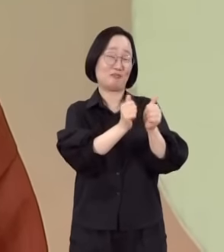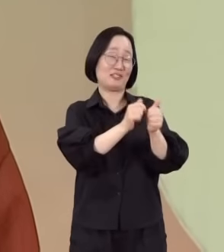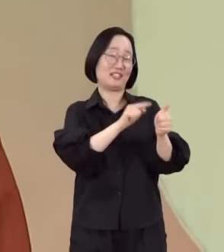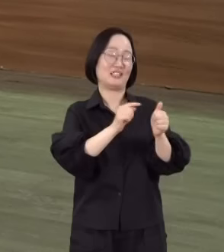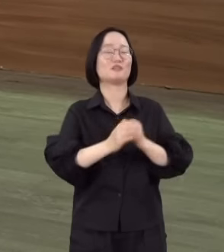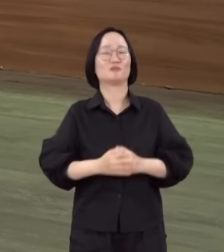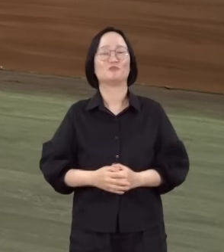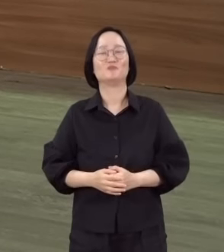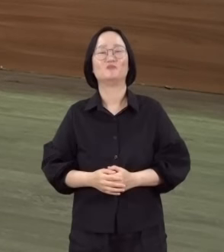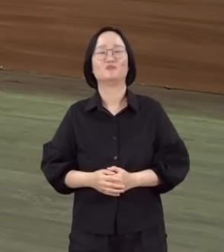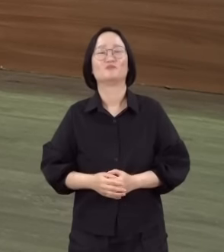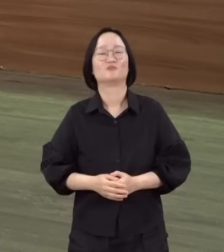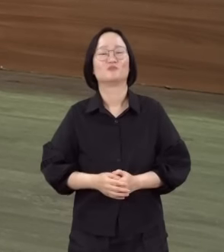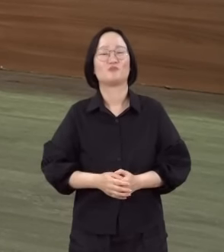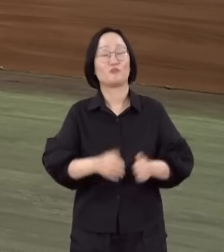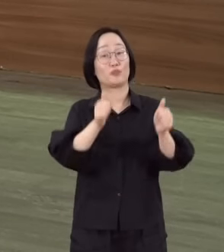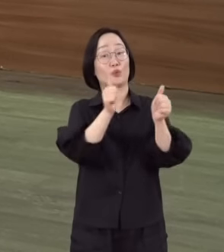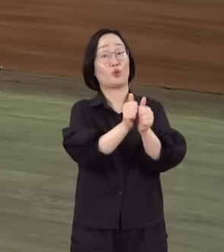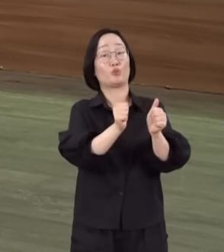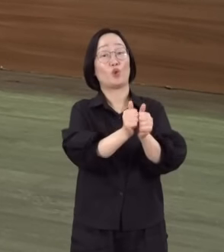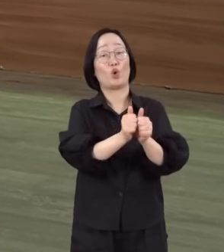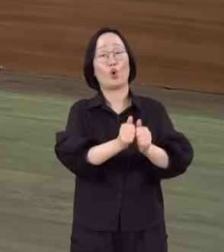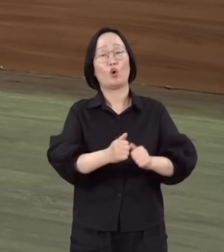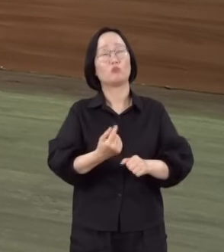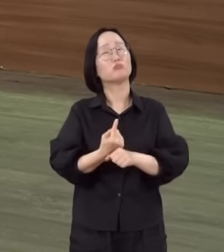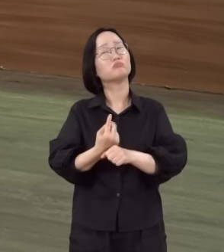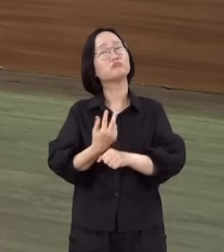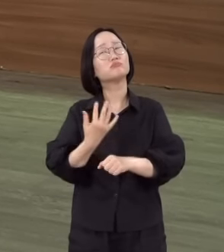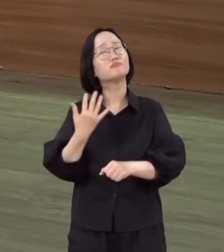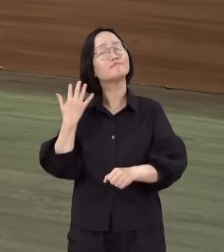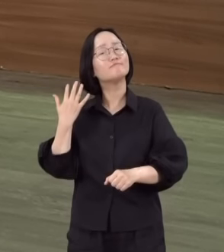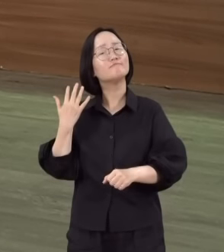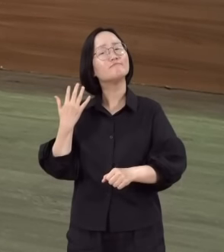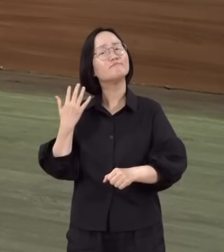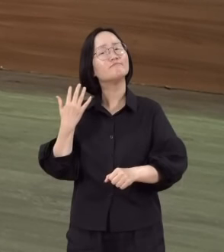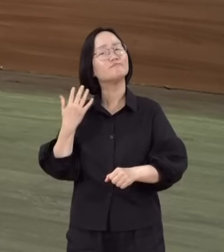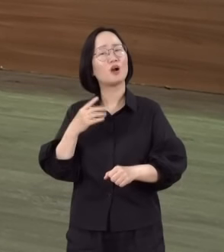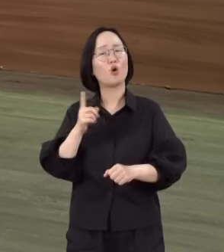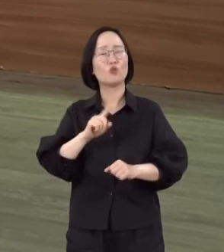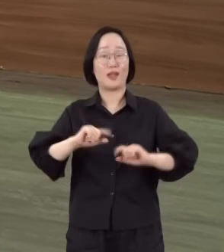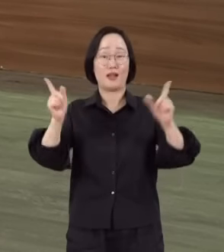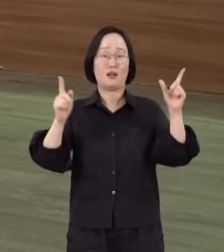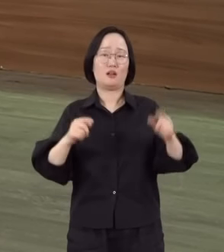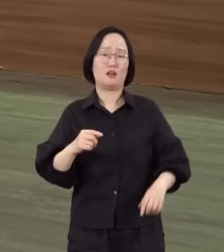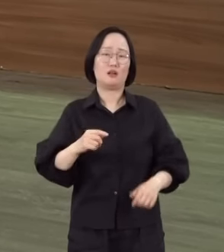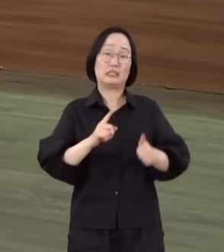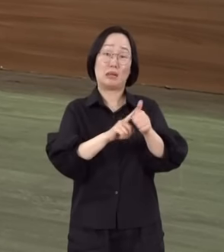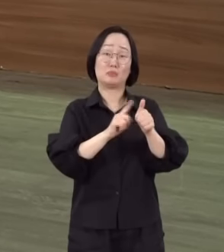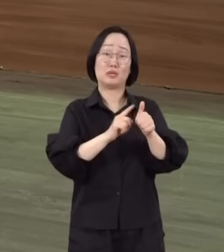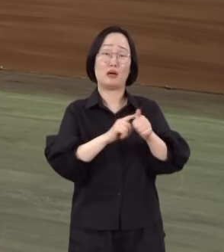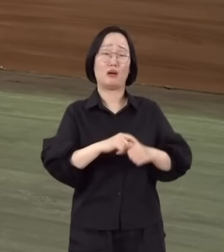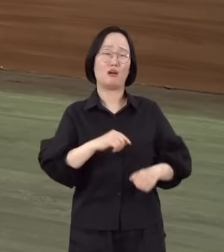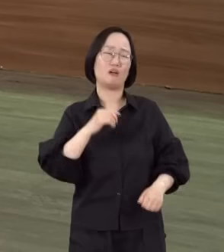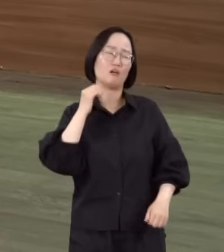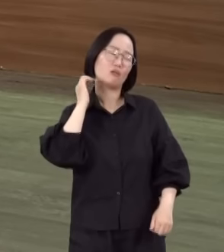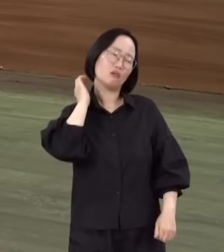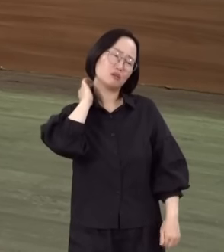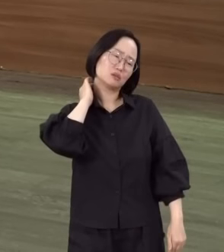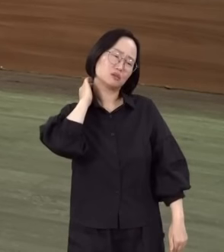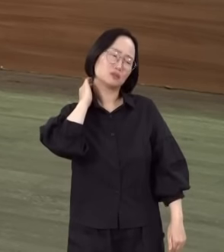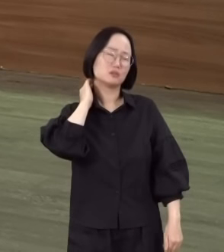합니다 그러던 몇 년 전에 어느 날이었어요 자꾸 이렇게 목이 아프대 목이 자꾸 이렇게 목이